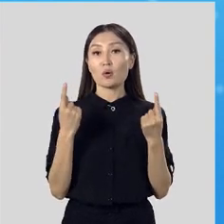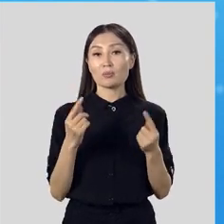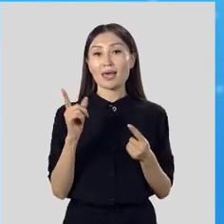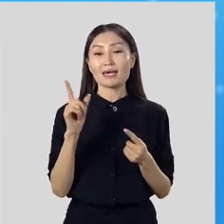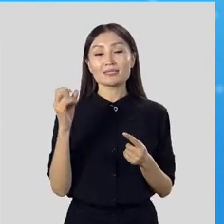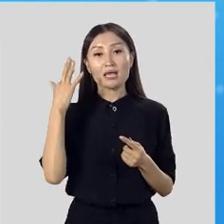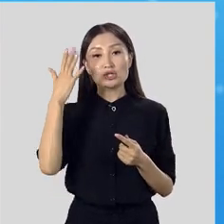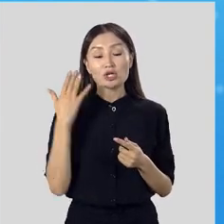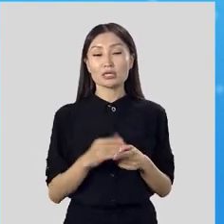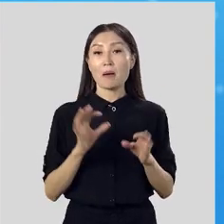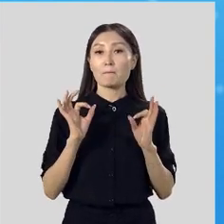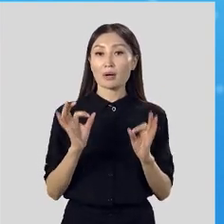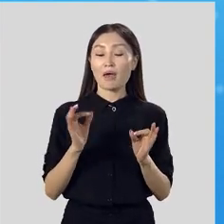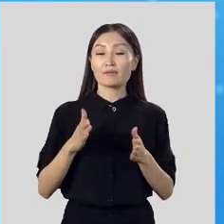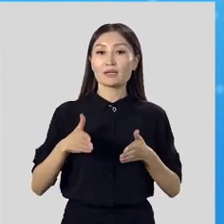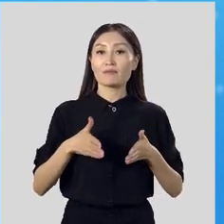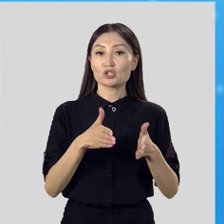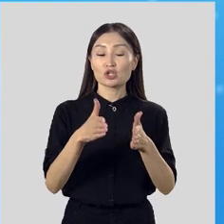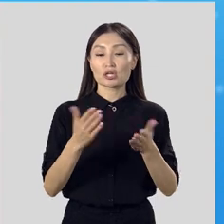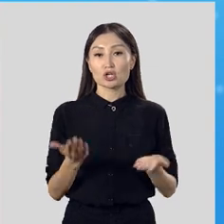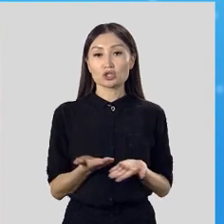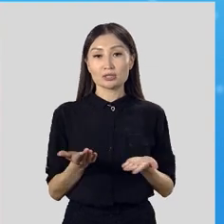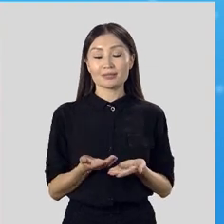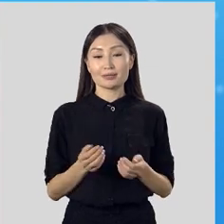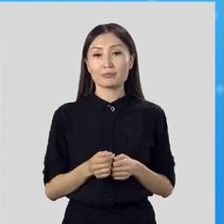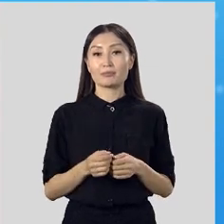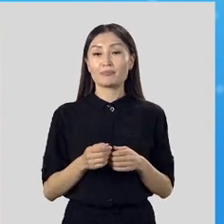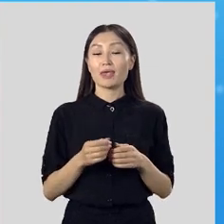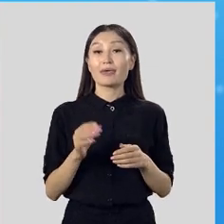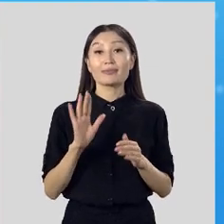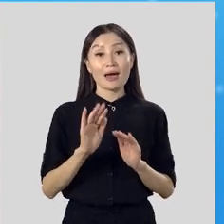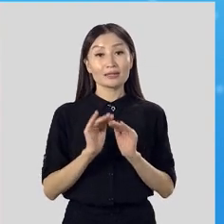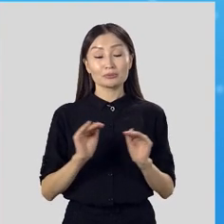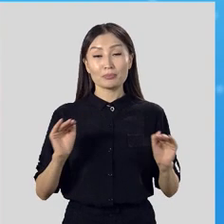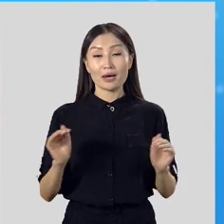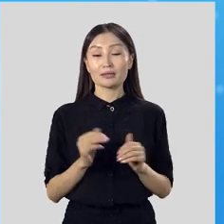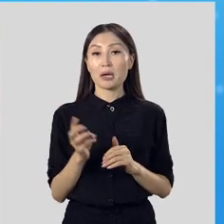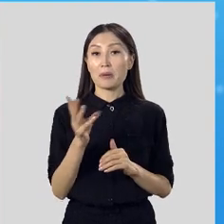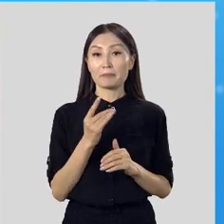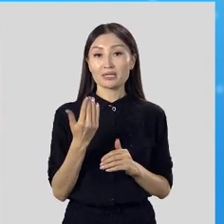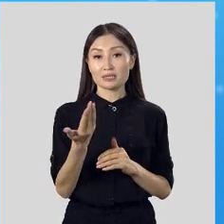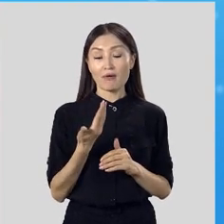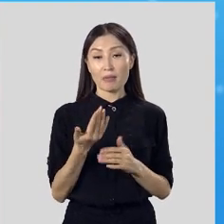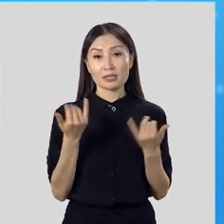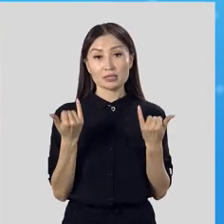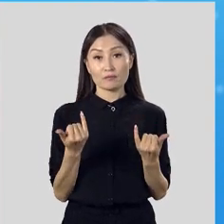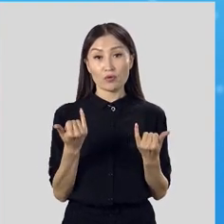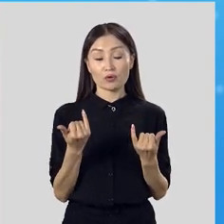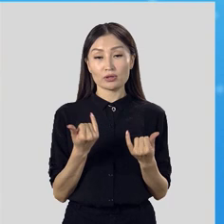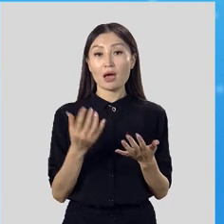значение для правильного течения жизненных процессов. Итак, ребята, мы с вами